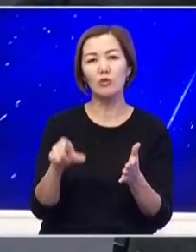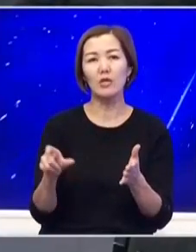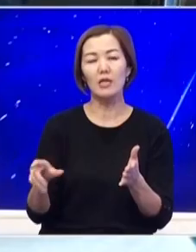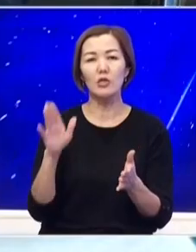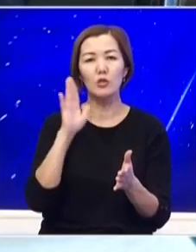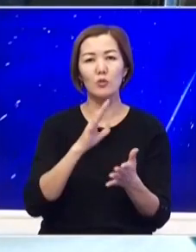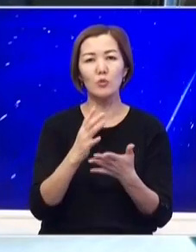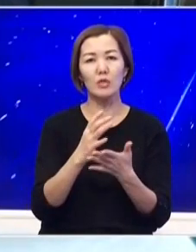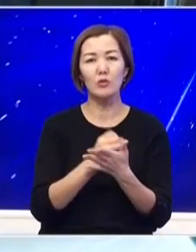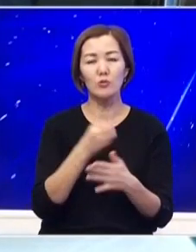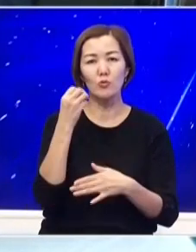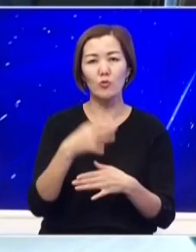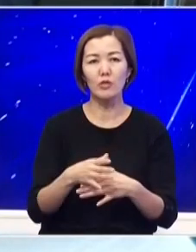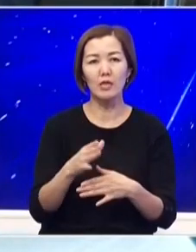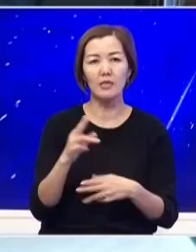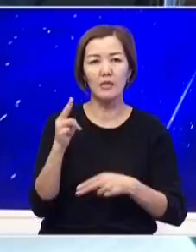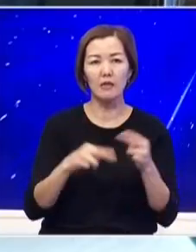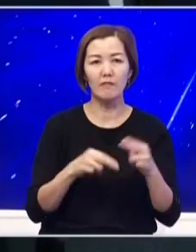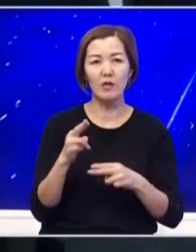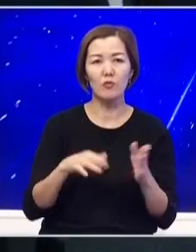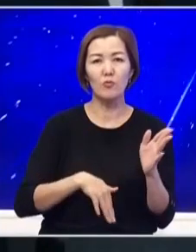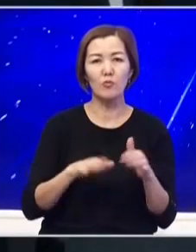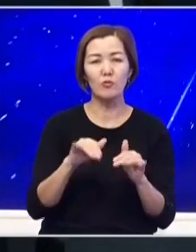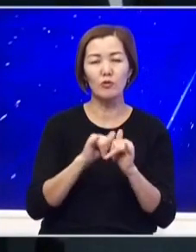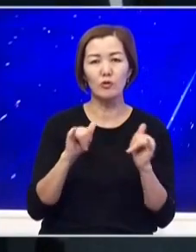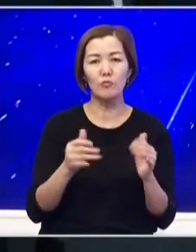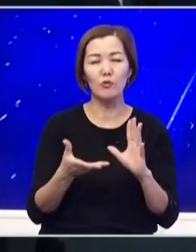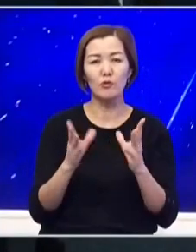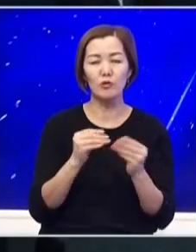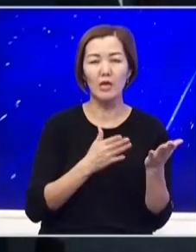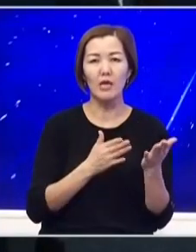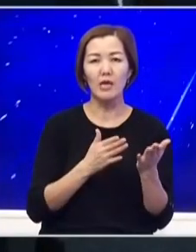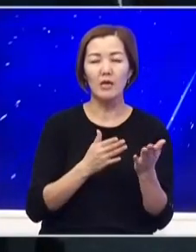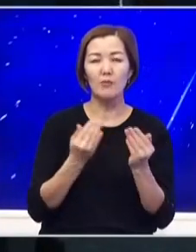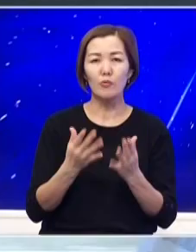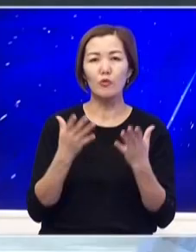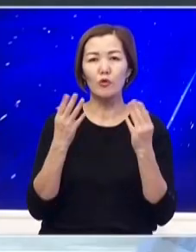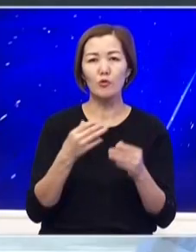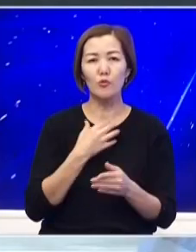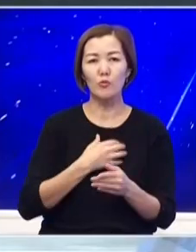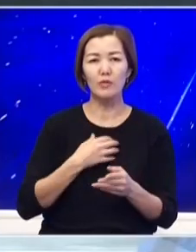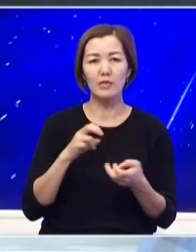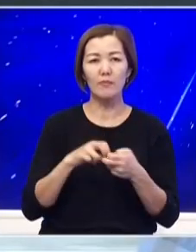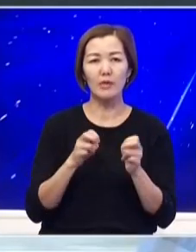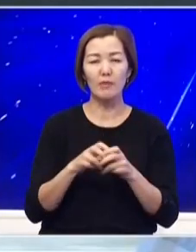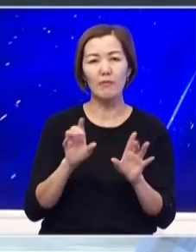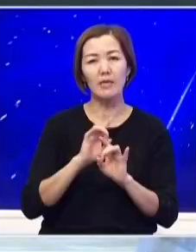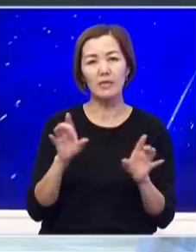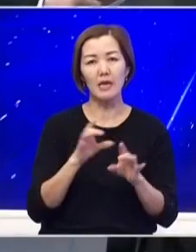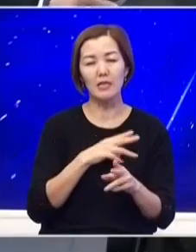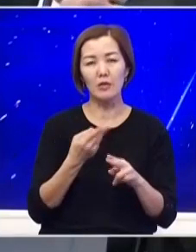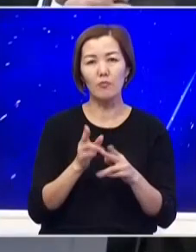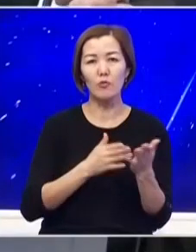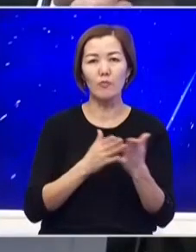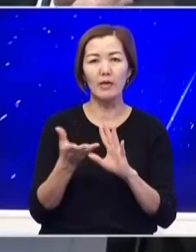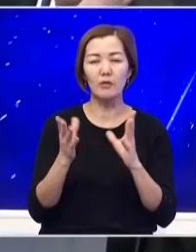ресурстары, облыс орталығының инфрақұрылымын жақсарту және тағы басқа бүгінгі күннің өзекті мәселелерінде айтты. Бұл бағыттар